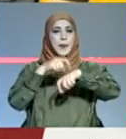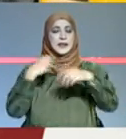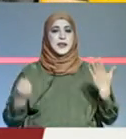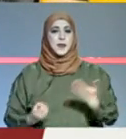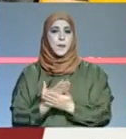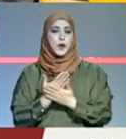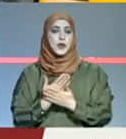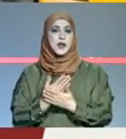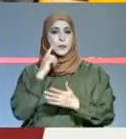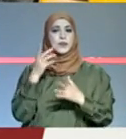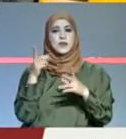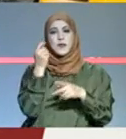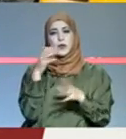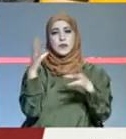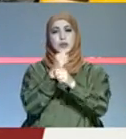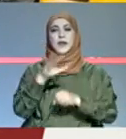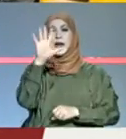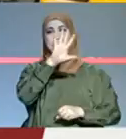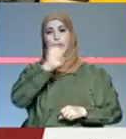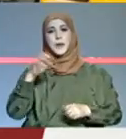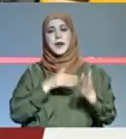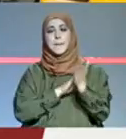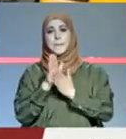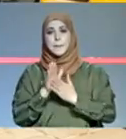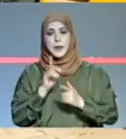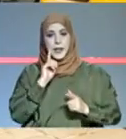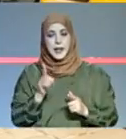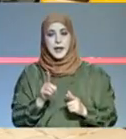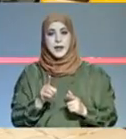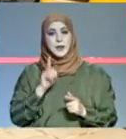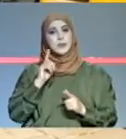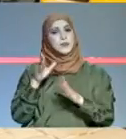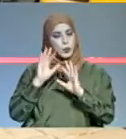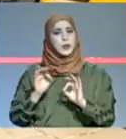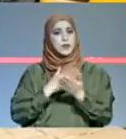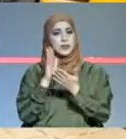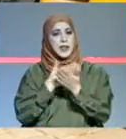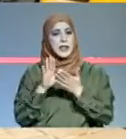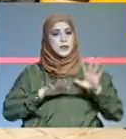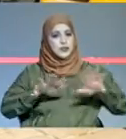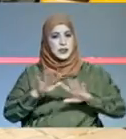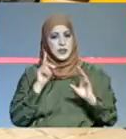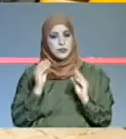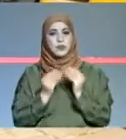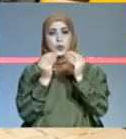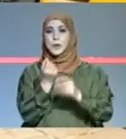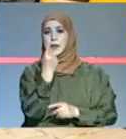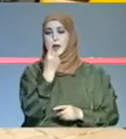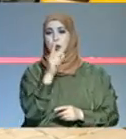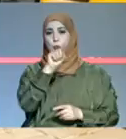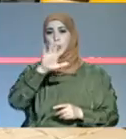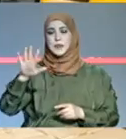وبكلفه خمسه واربعين مليون دينار اه تم استكمل اجرائيه تسليم يا وخمسه وخمسين مائه